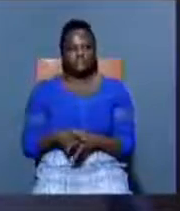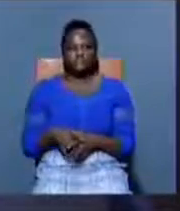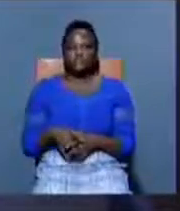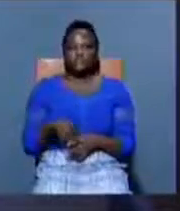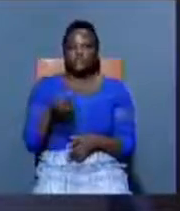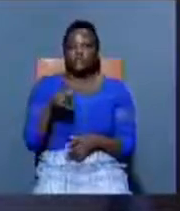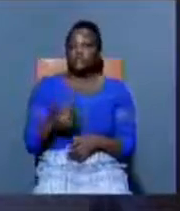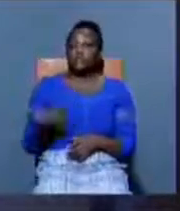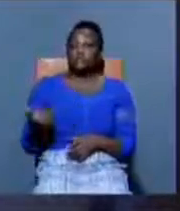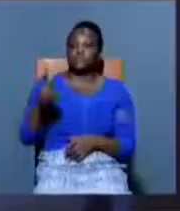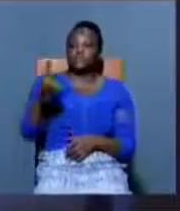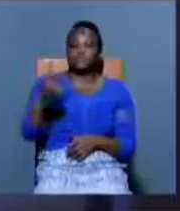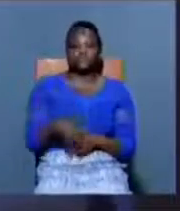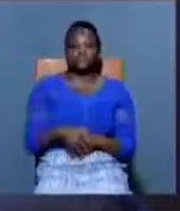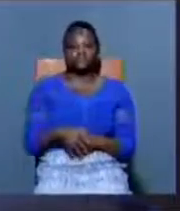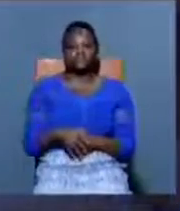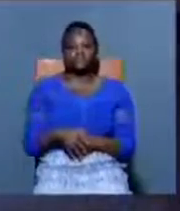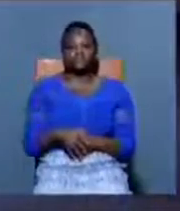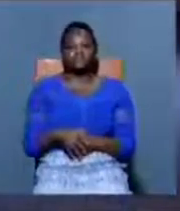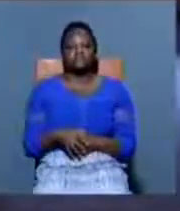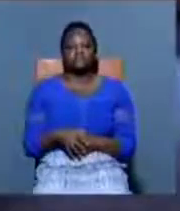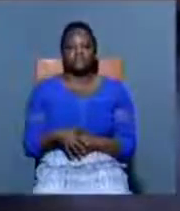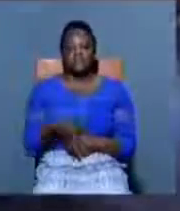huyo. Mali yangu."